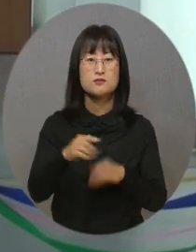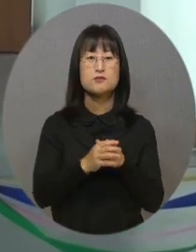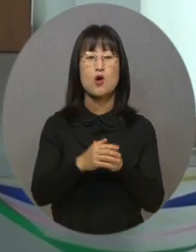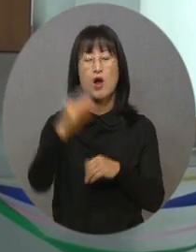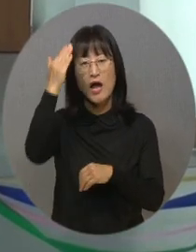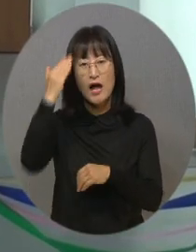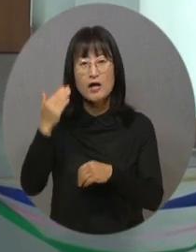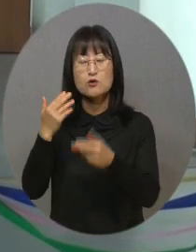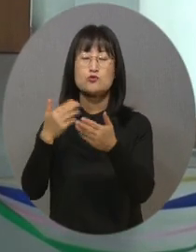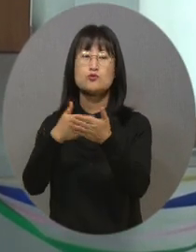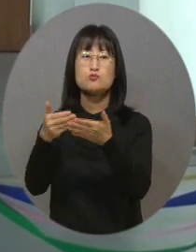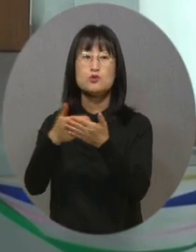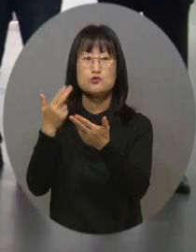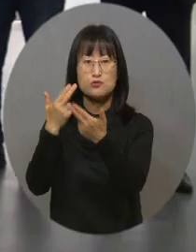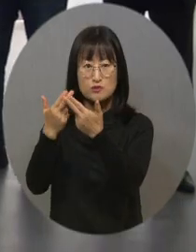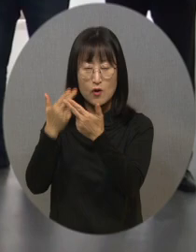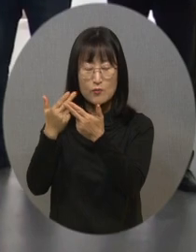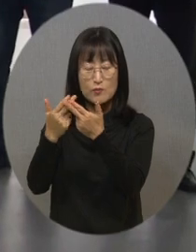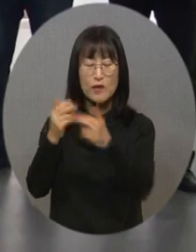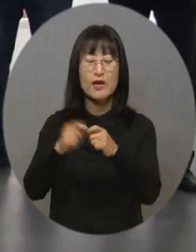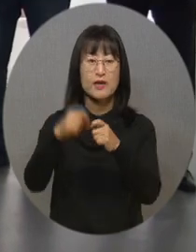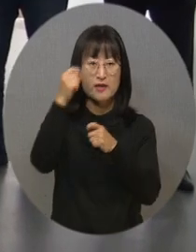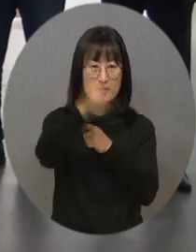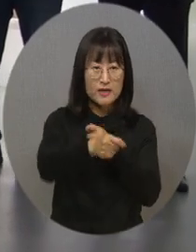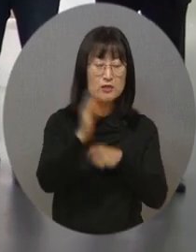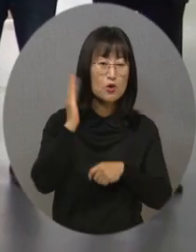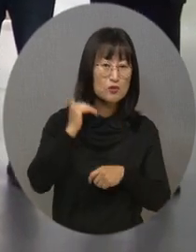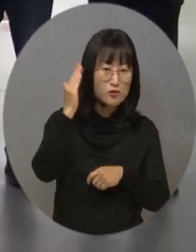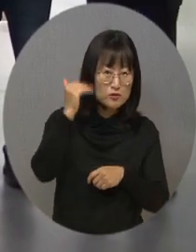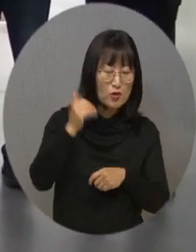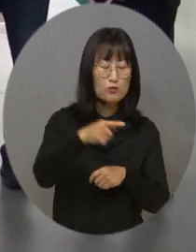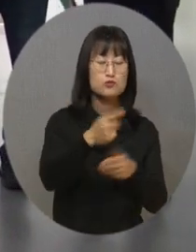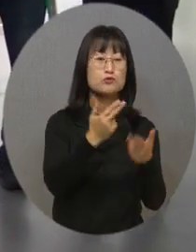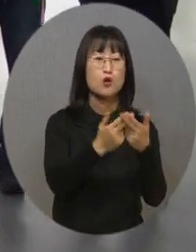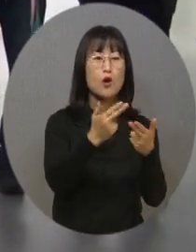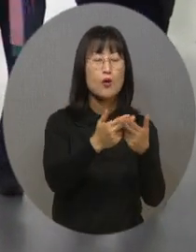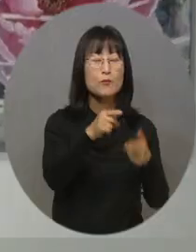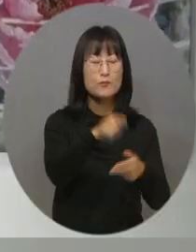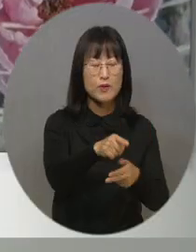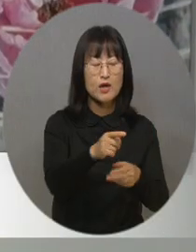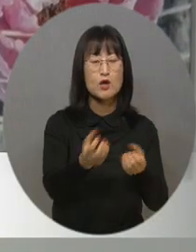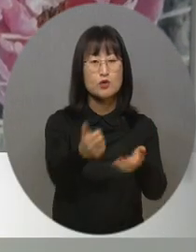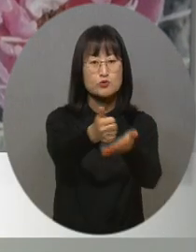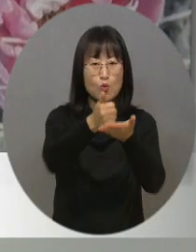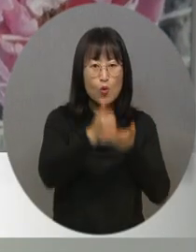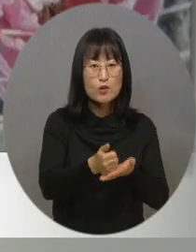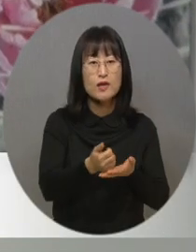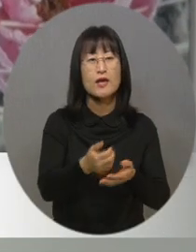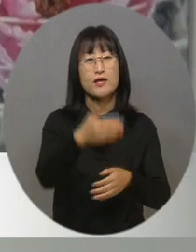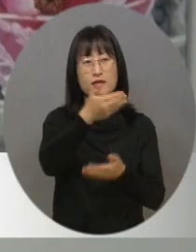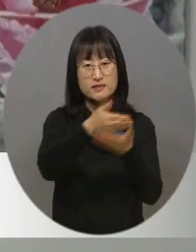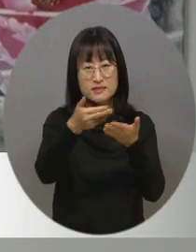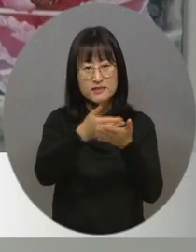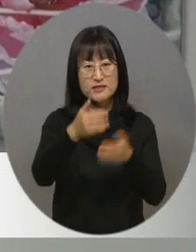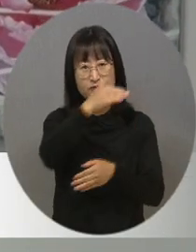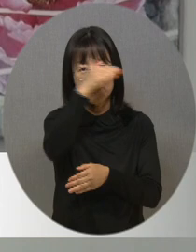의정부 지회의 22번째 현대미술 초대전이 개최되었습니다. 이 자리에서 늘